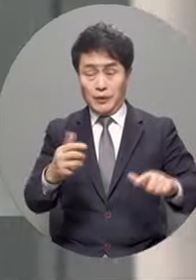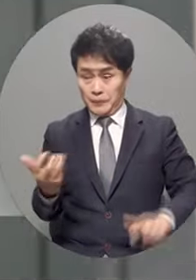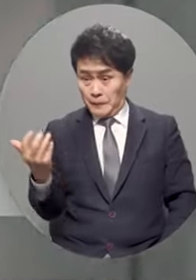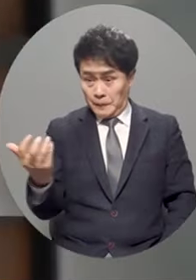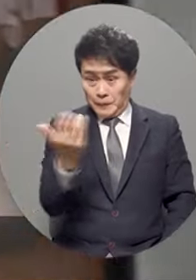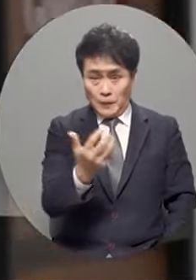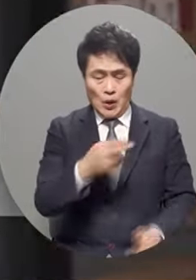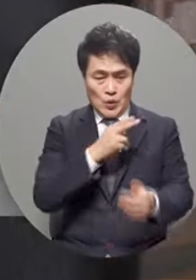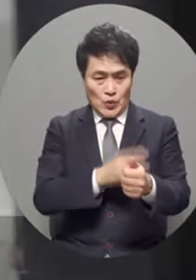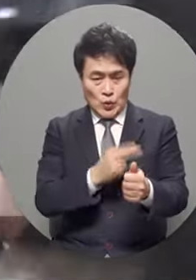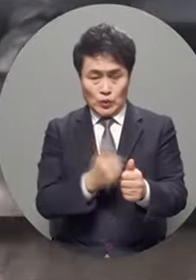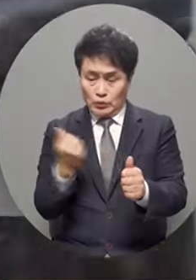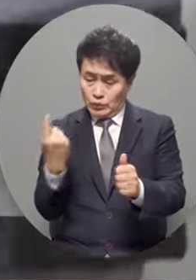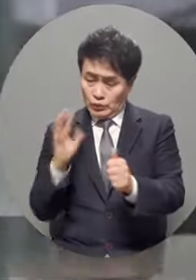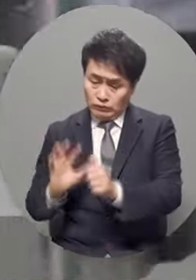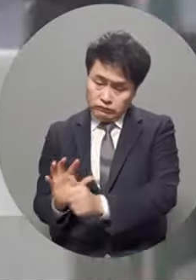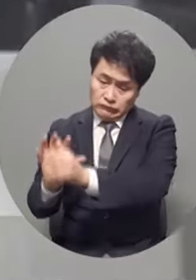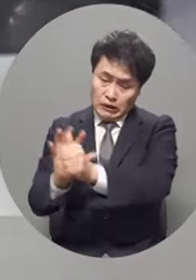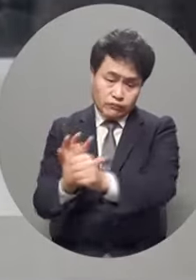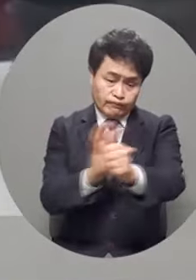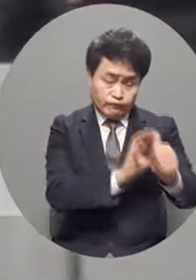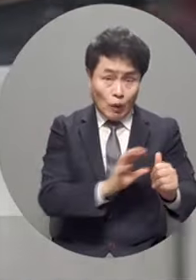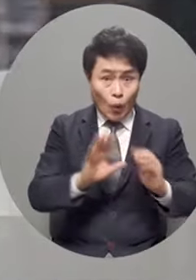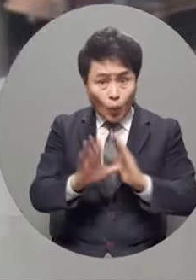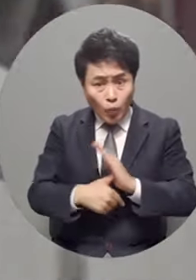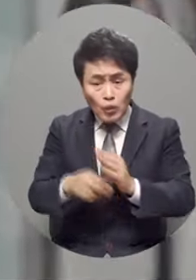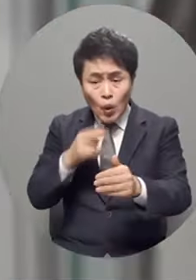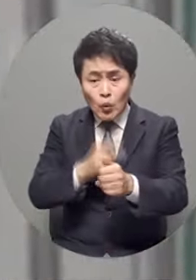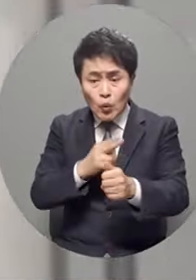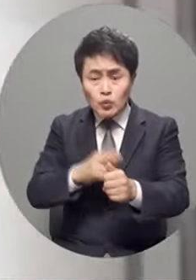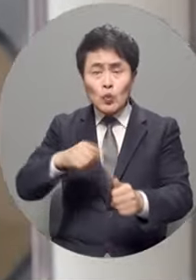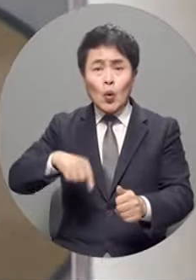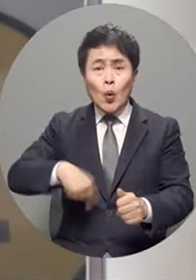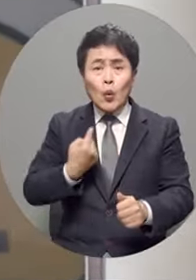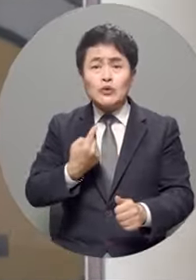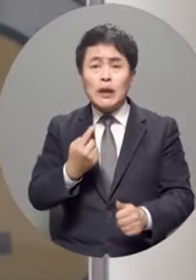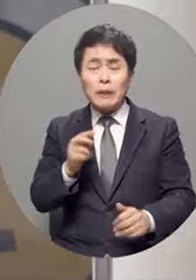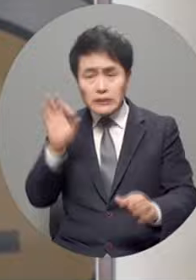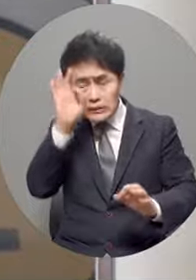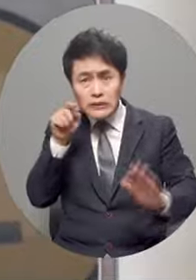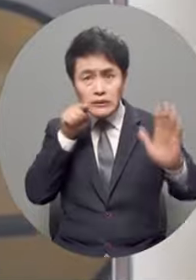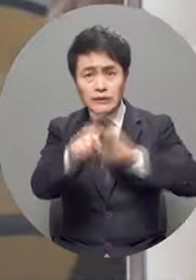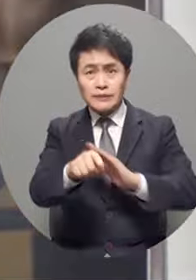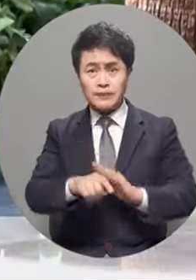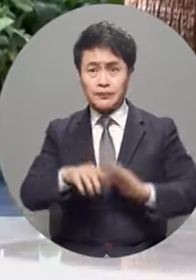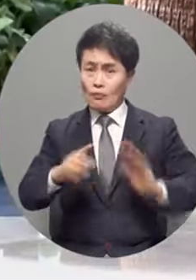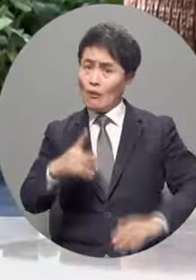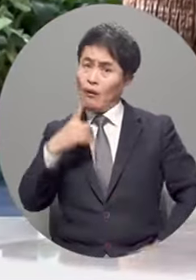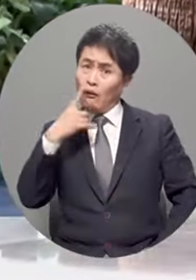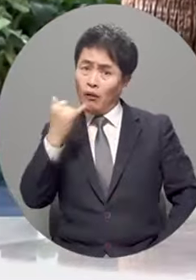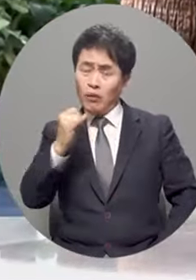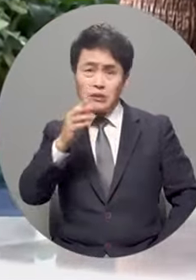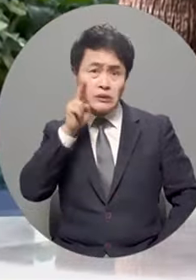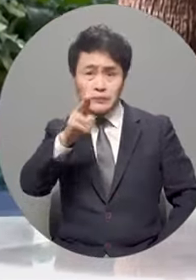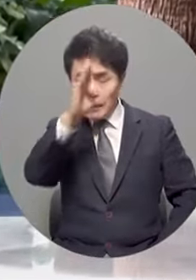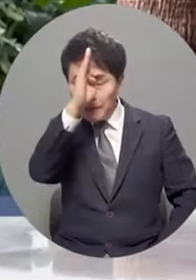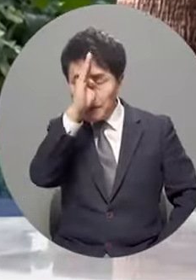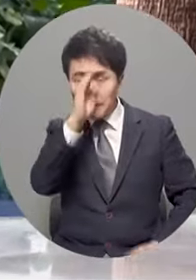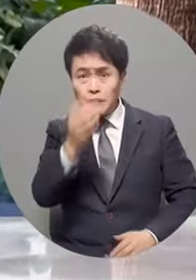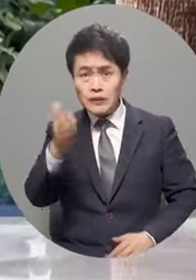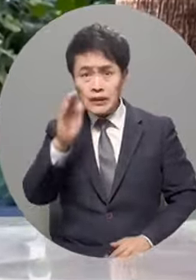교수와 전공의 8명이 함께했지만 오늘은 교수 홀로 병실을 찾았습니다. 어머니가 중증 환자이신데